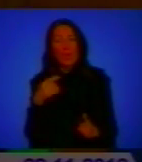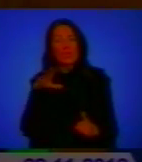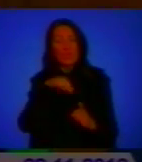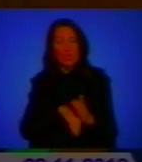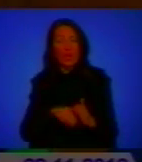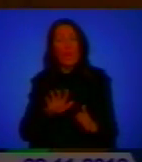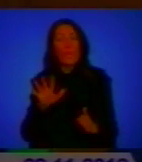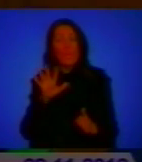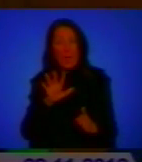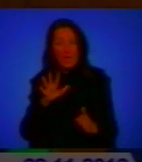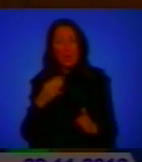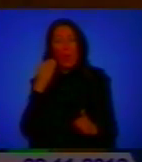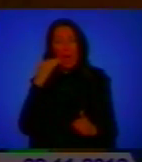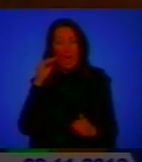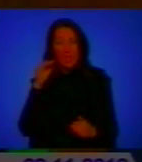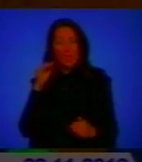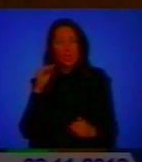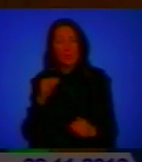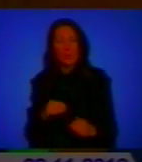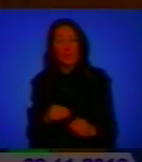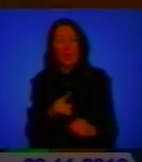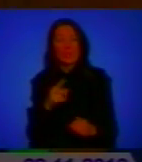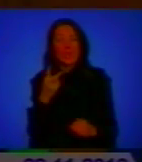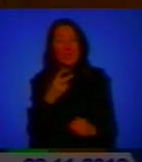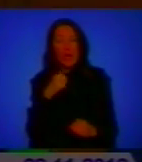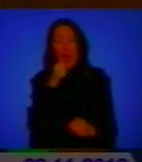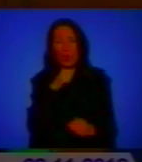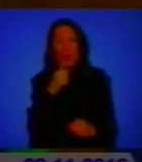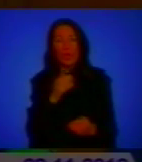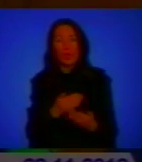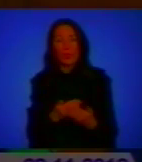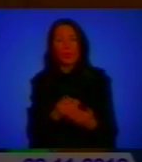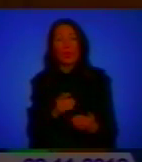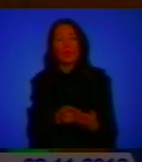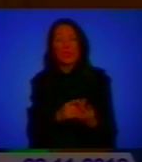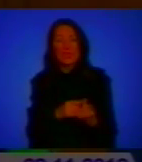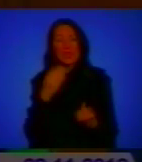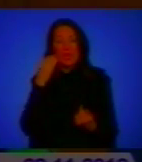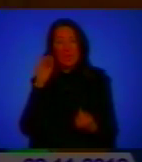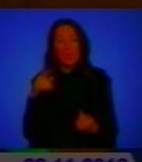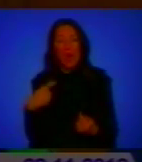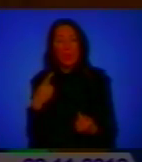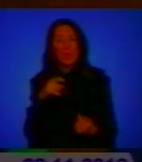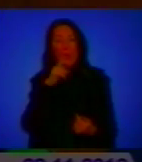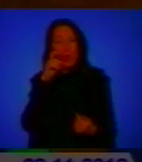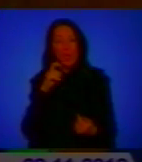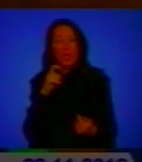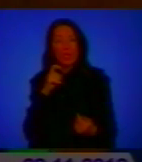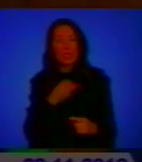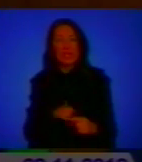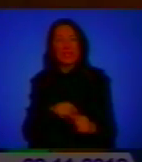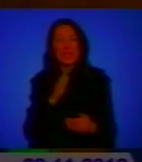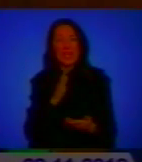вийшла в п'ятірку за два роки, тобто в числі кращих областей України. Це